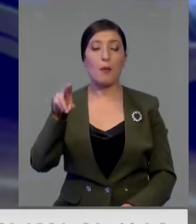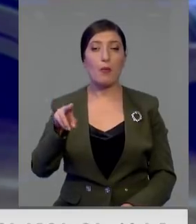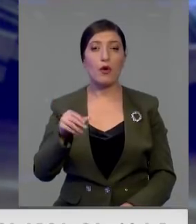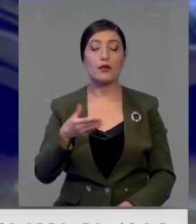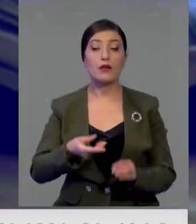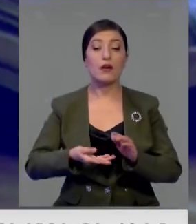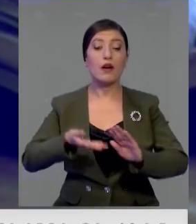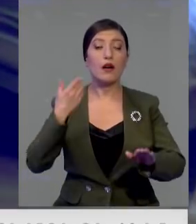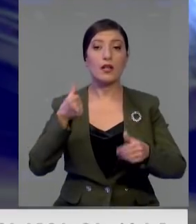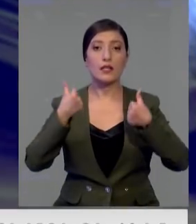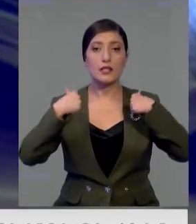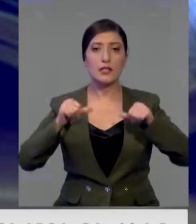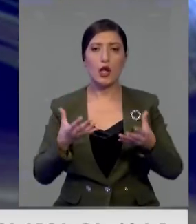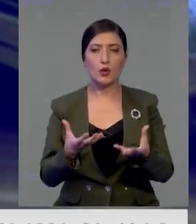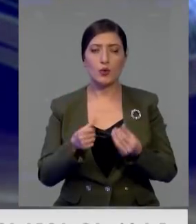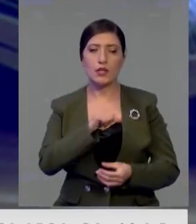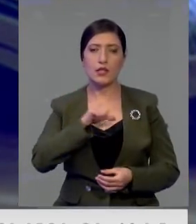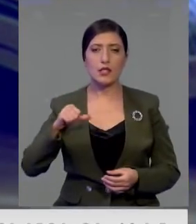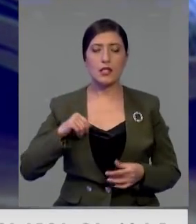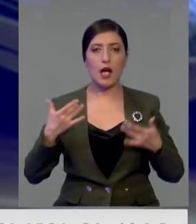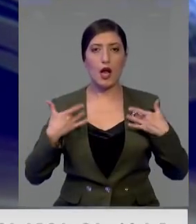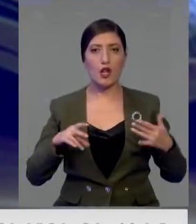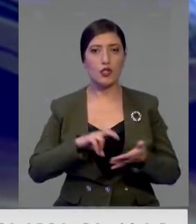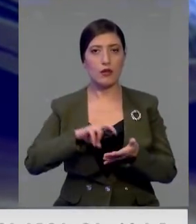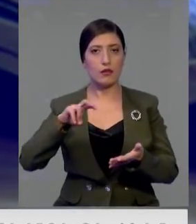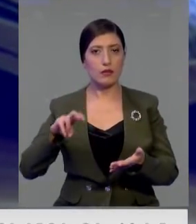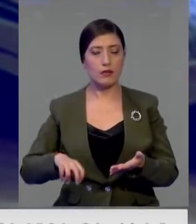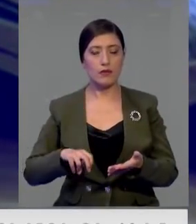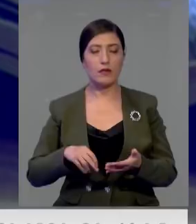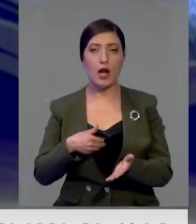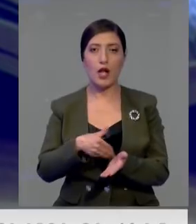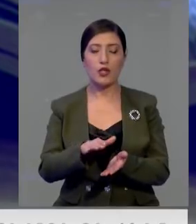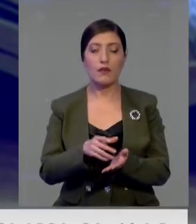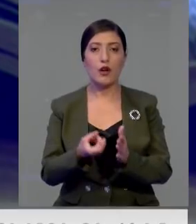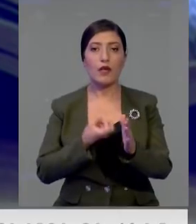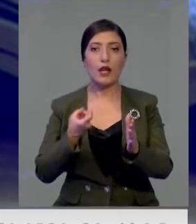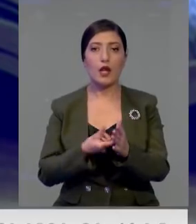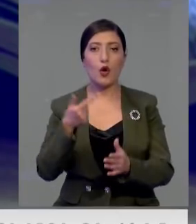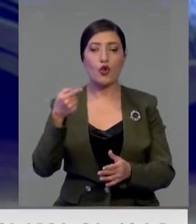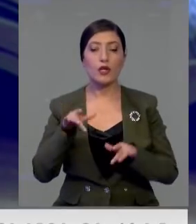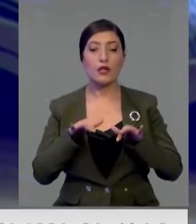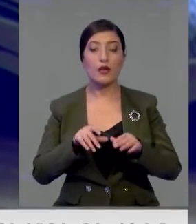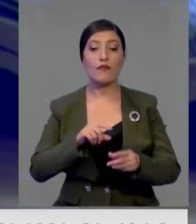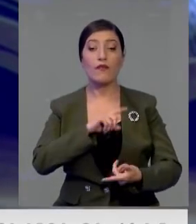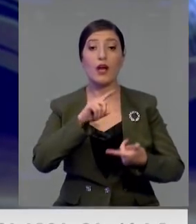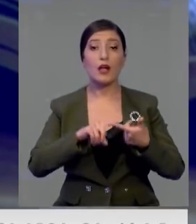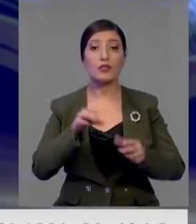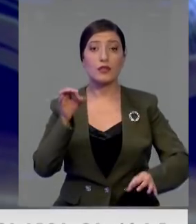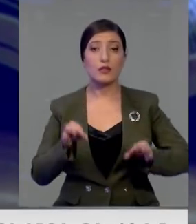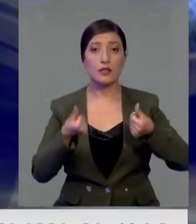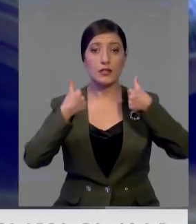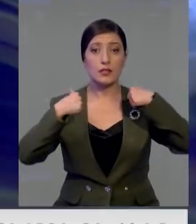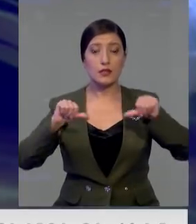ընդունեց դատախազի միջնորդությունը ու ինքնաբացառք հայտնեց հրաժարվելով քննել Քոչարյանի գործը։ Վերաքննիչի հաջորդ նիստը արդեն Լուսինե